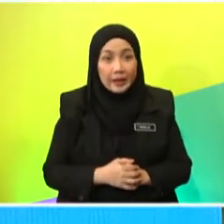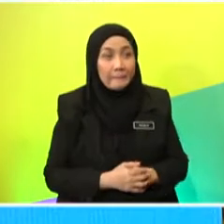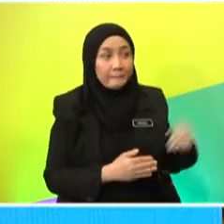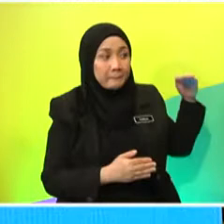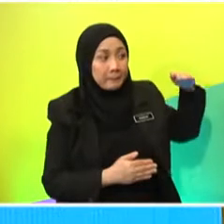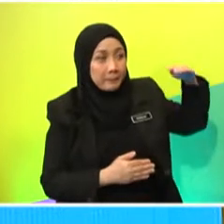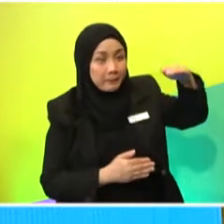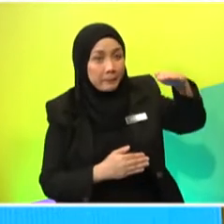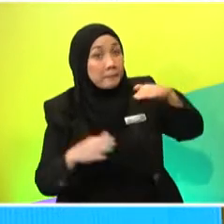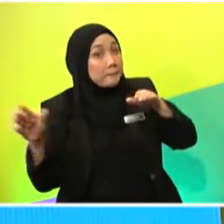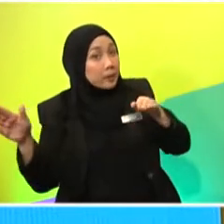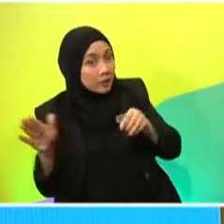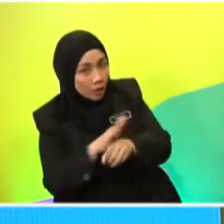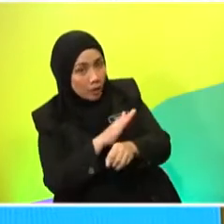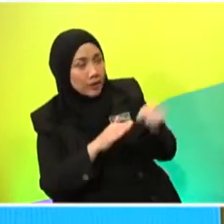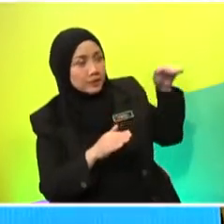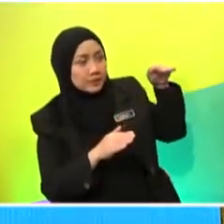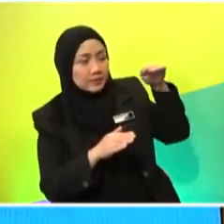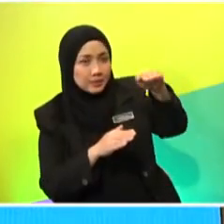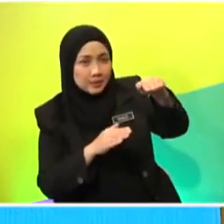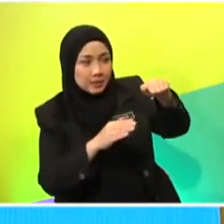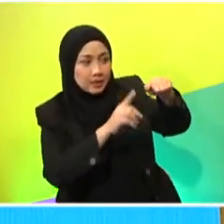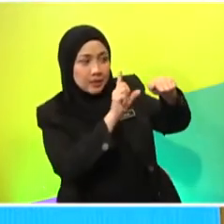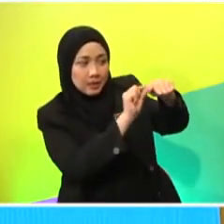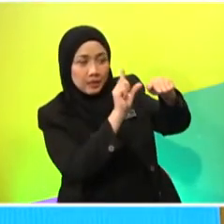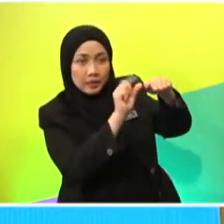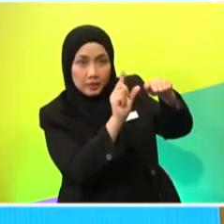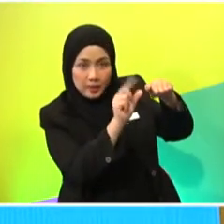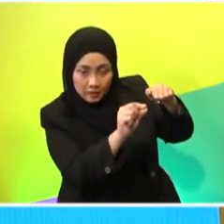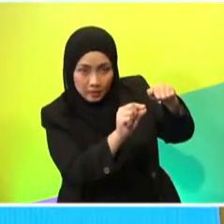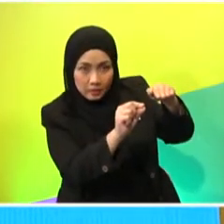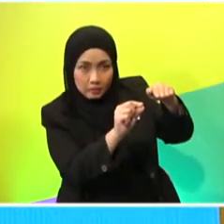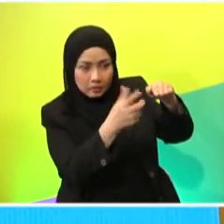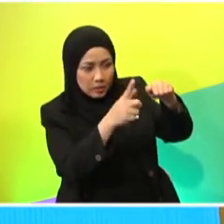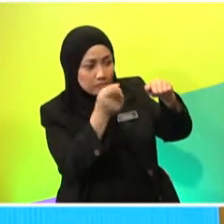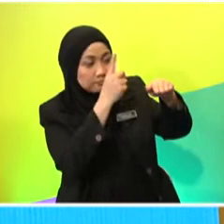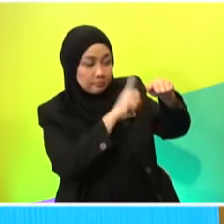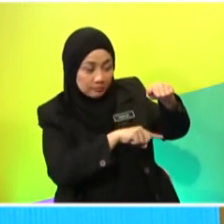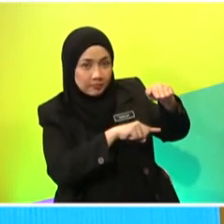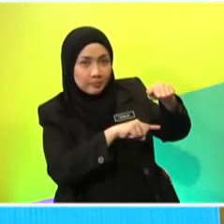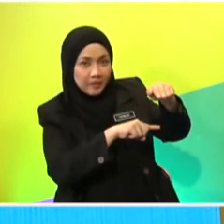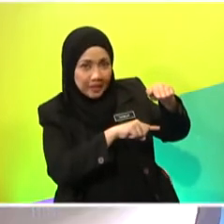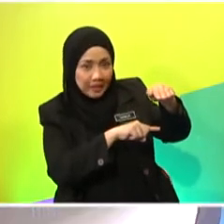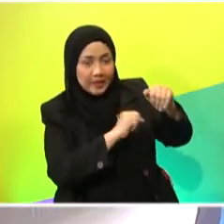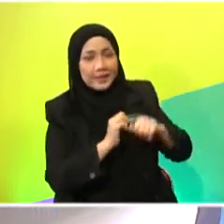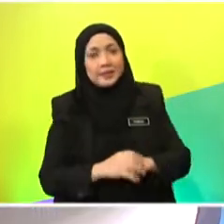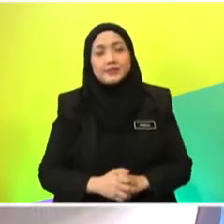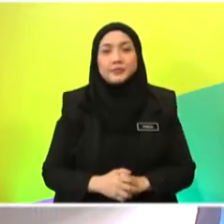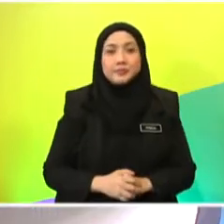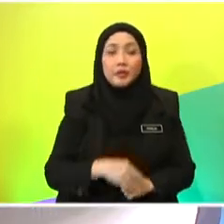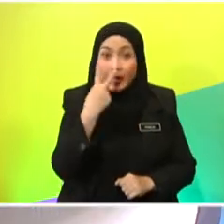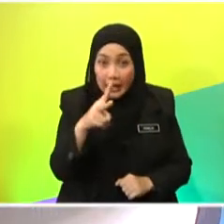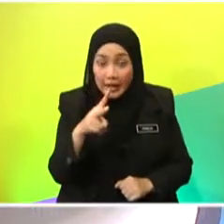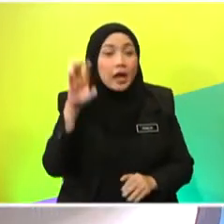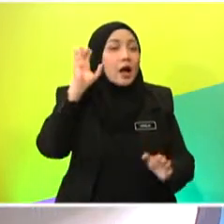yang aduh adalah kita AC yang belum diletakkan ini sajalah goake baik nih seperti gambar kedua